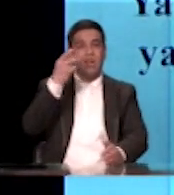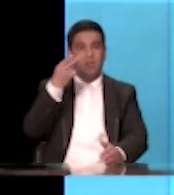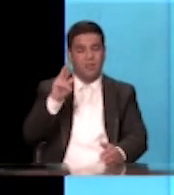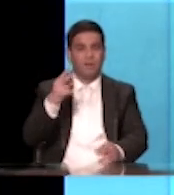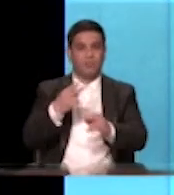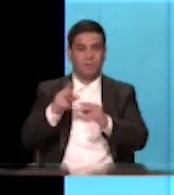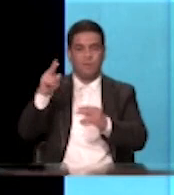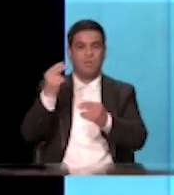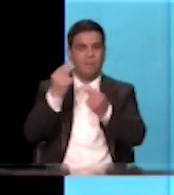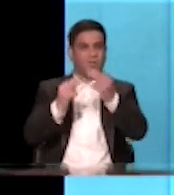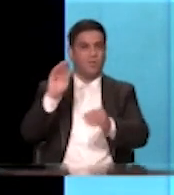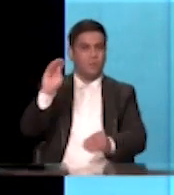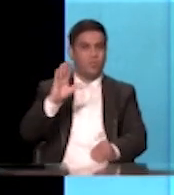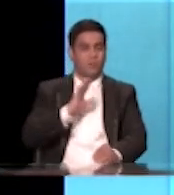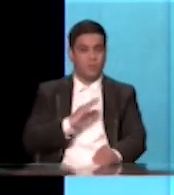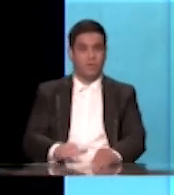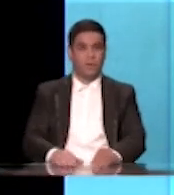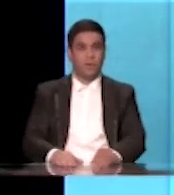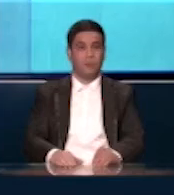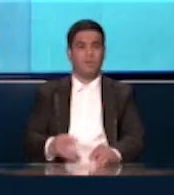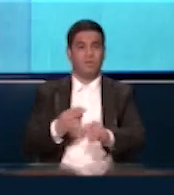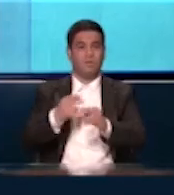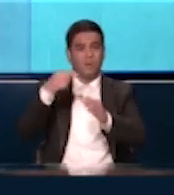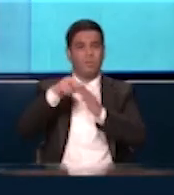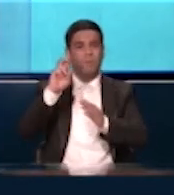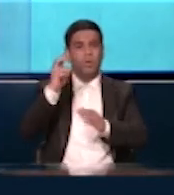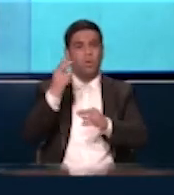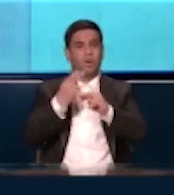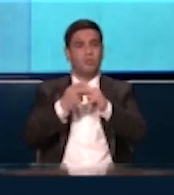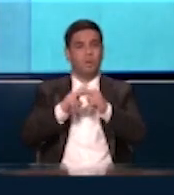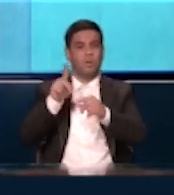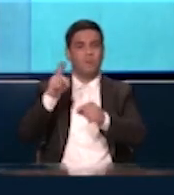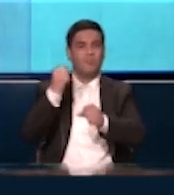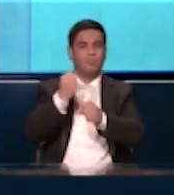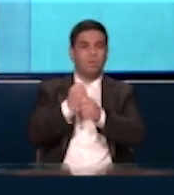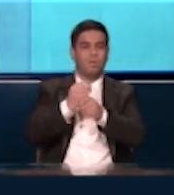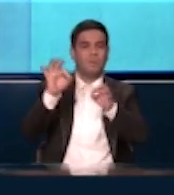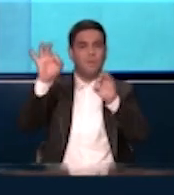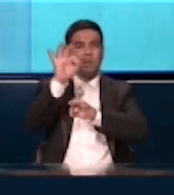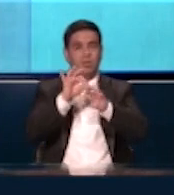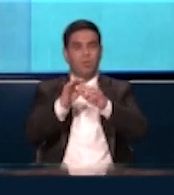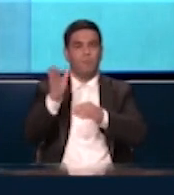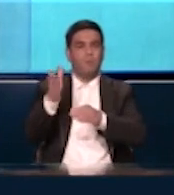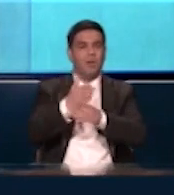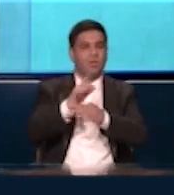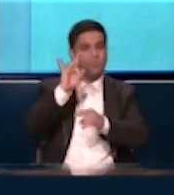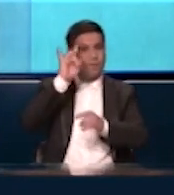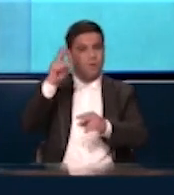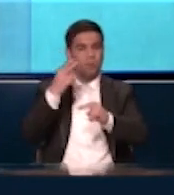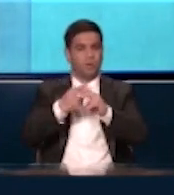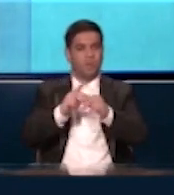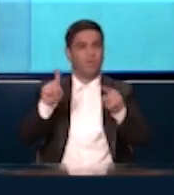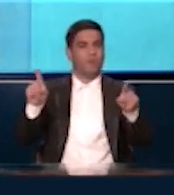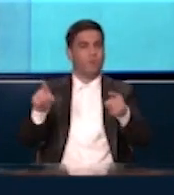tasvirlangan. Dengiz biologik resurslarga ega bo'lgan mintaqa davlatlari qishloq xo'jaligida baliqchilik sohasi so'nggi